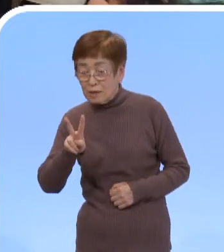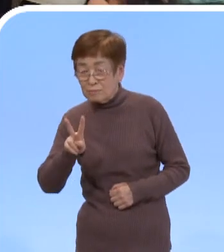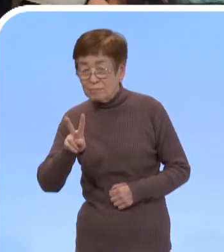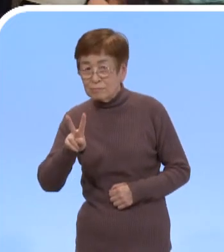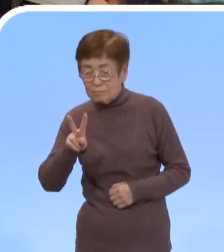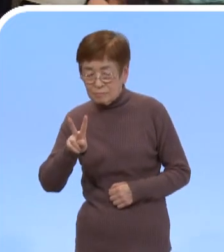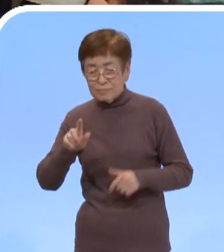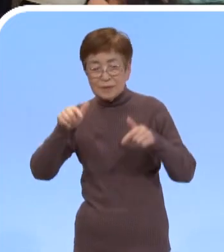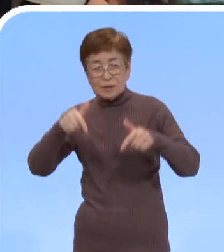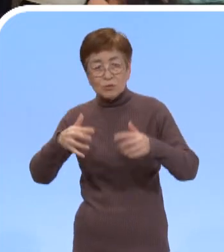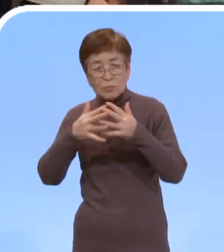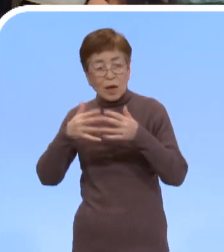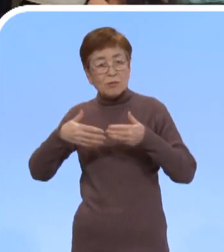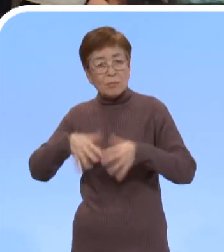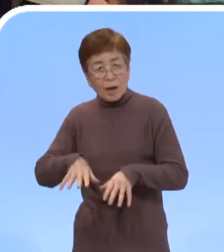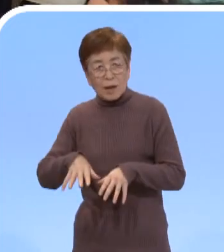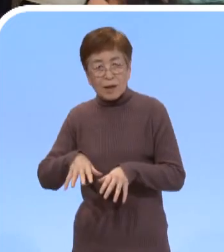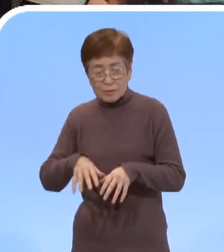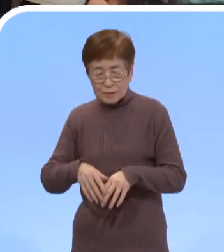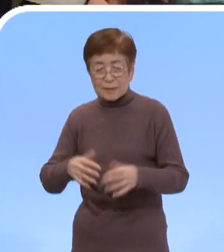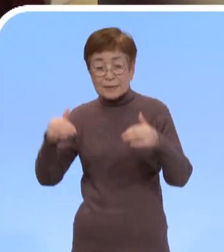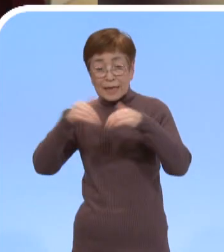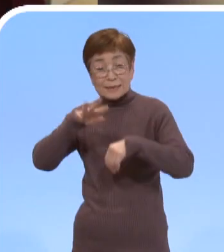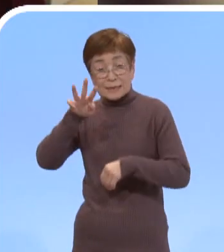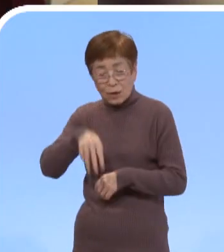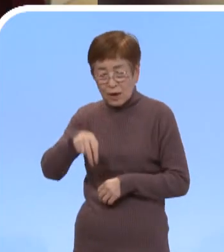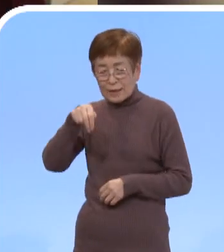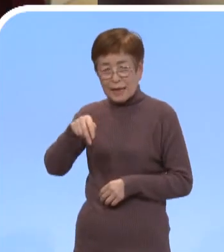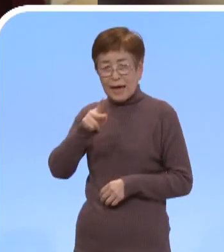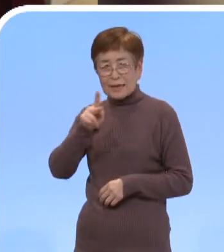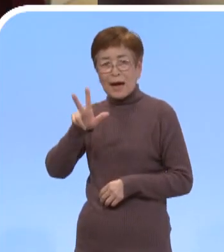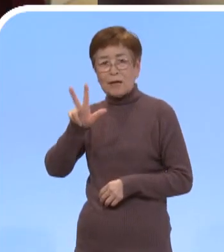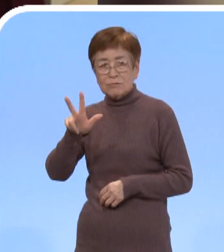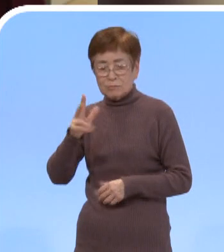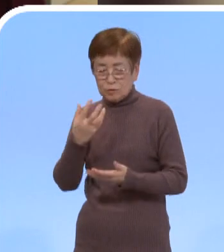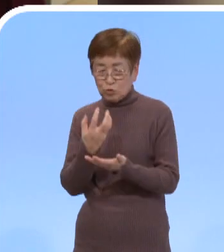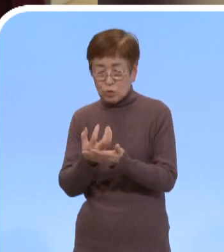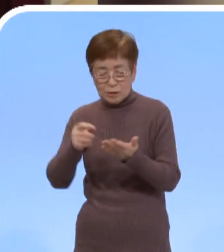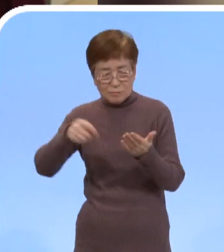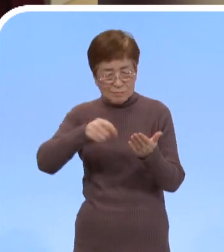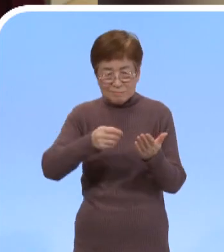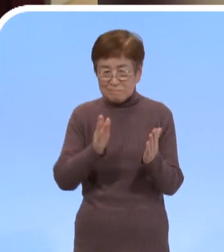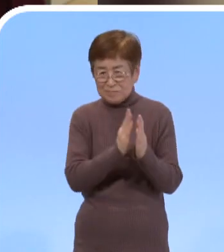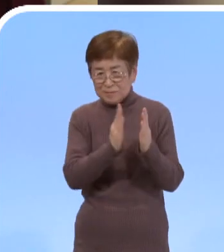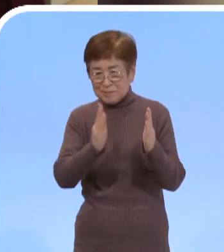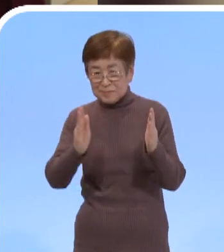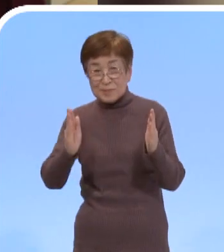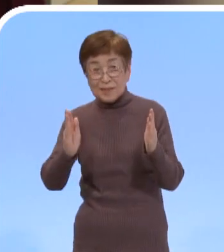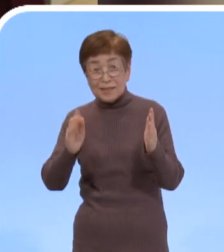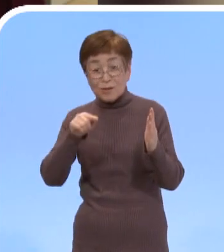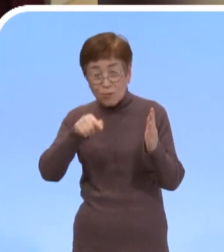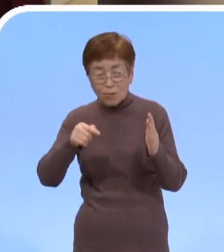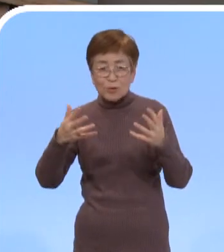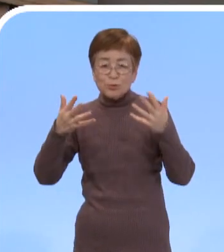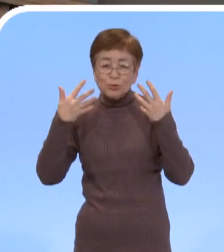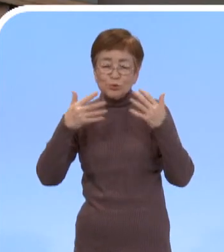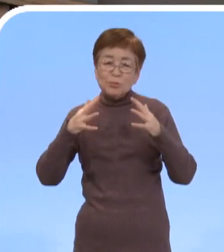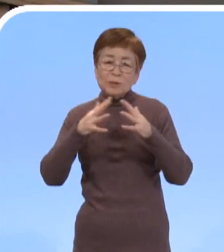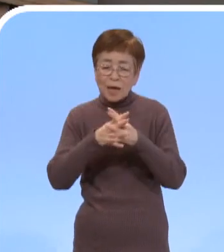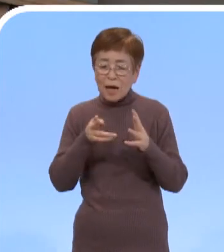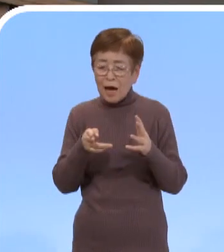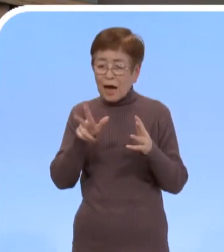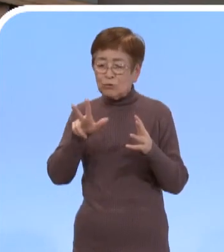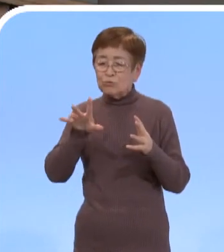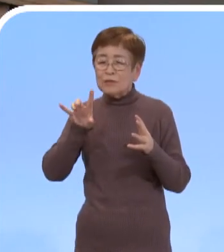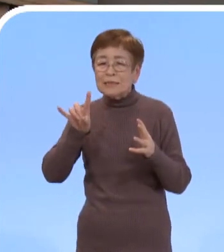2012年に開催した西宮市出身の作家谷川流瑠さんの小説鈴宮春日シリーズの